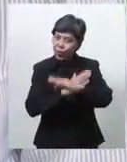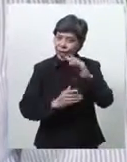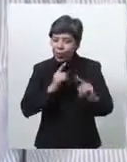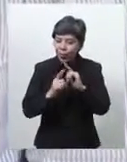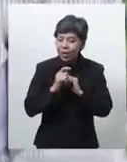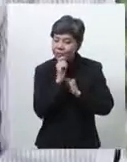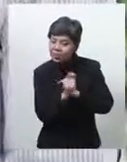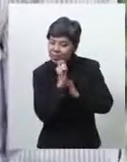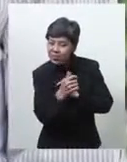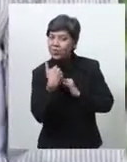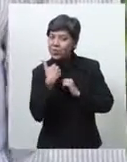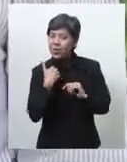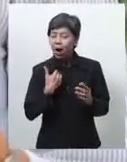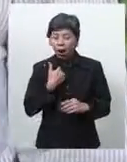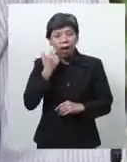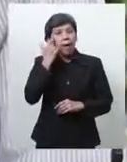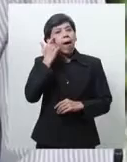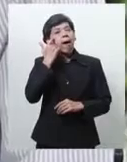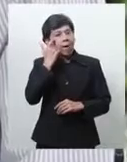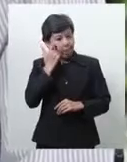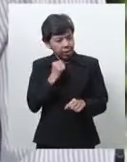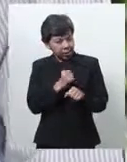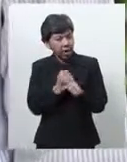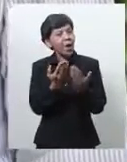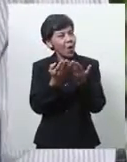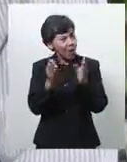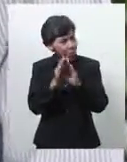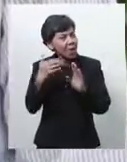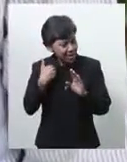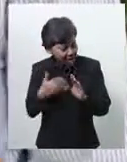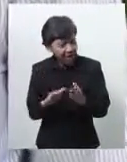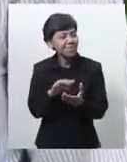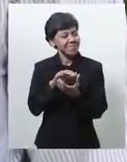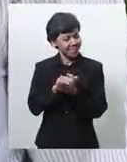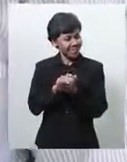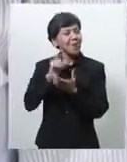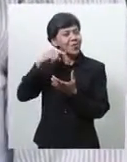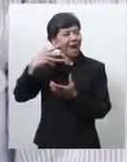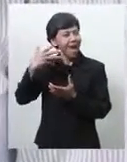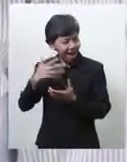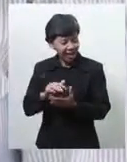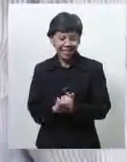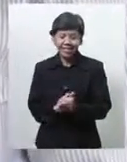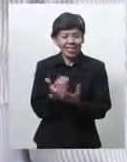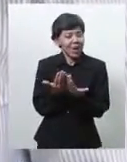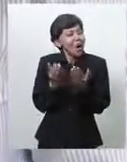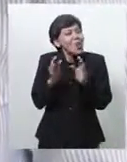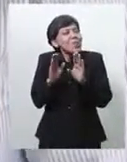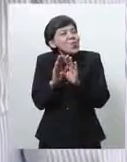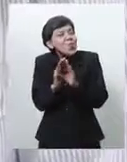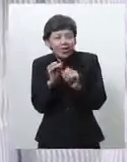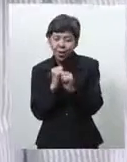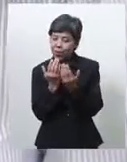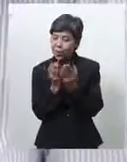ณ์กันนะคะก็ได้ทราบว่าพี่ต้นเนี่ยก็มีครอบครัวแล้วค่ะก็มีภรรยาแล้วก็กำลังสร้างครอบครัวเล็กๆให้เติบโต